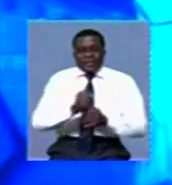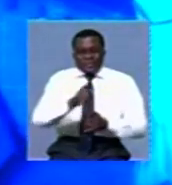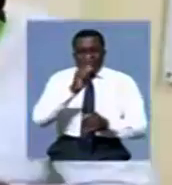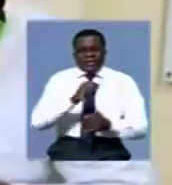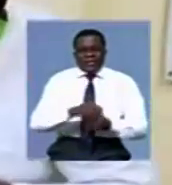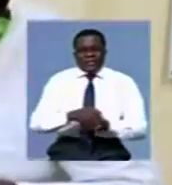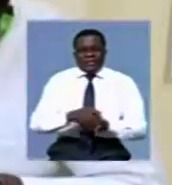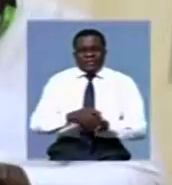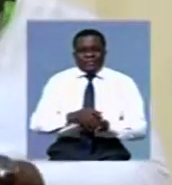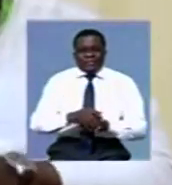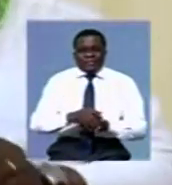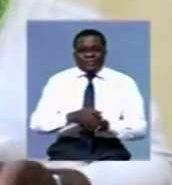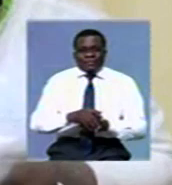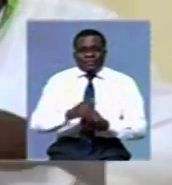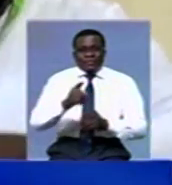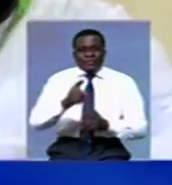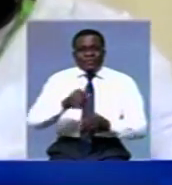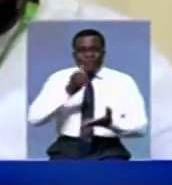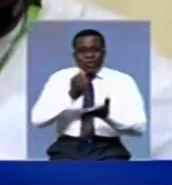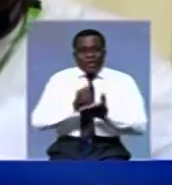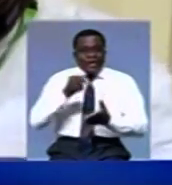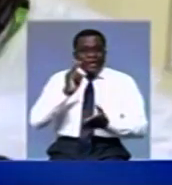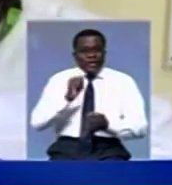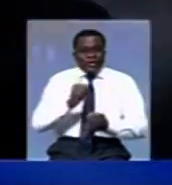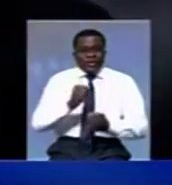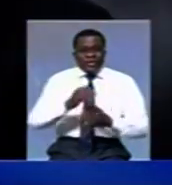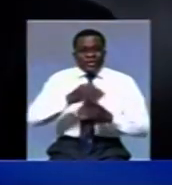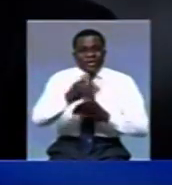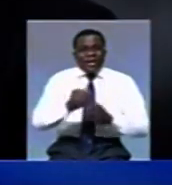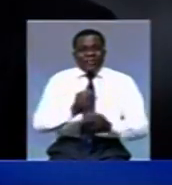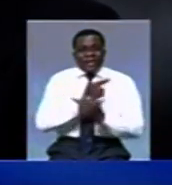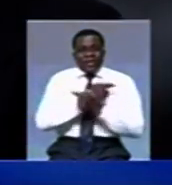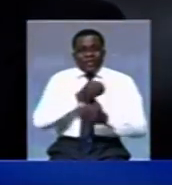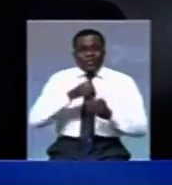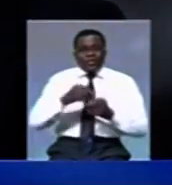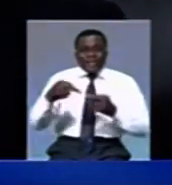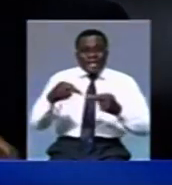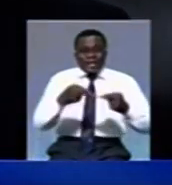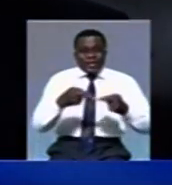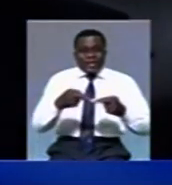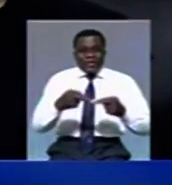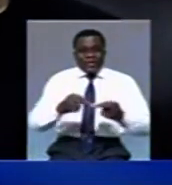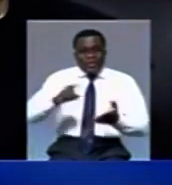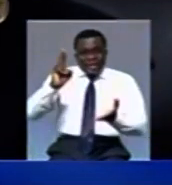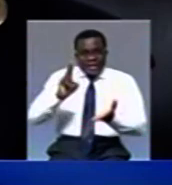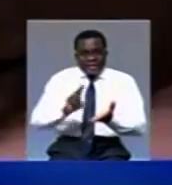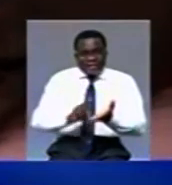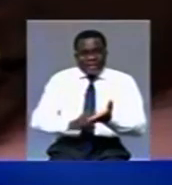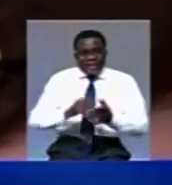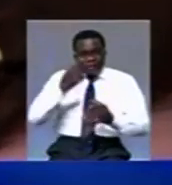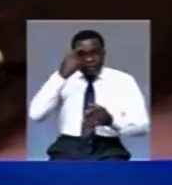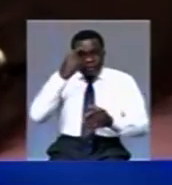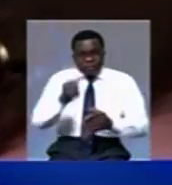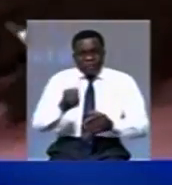Nombima. Un acte historique après une pause dans les relations. La signature d'un